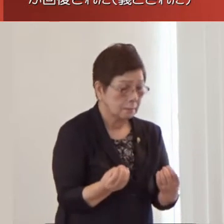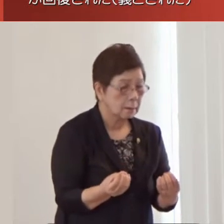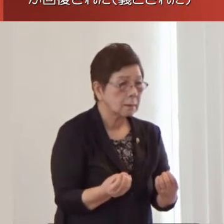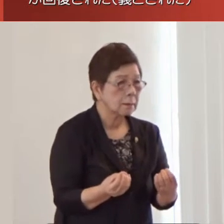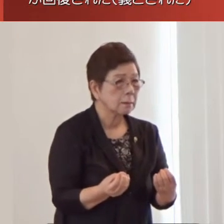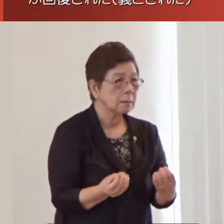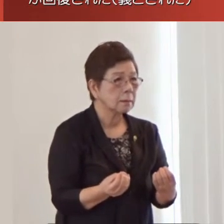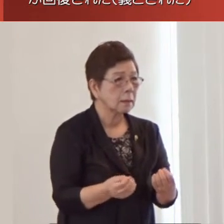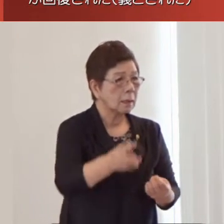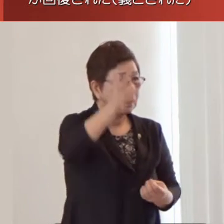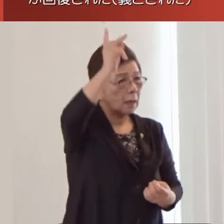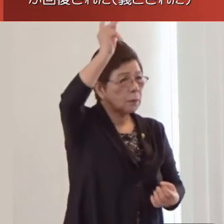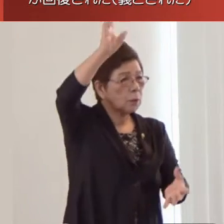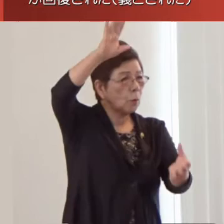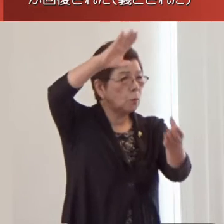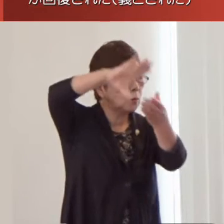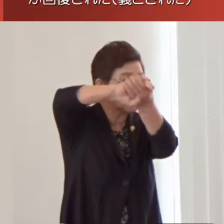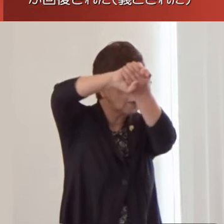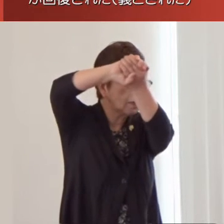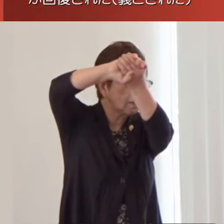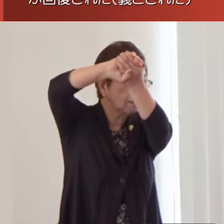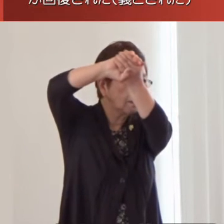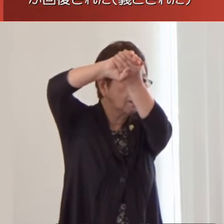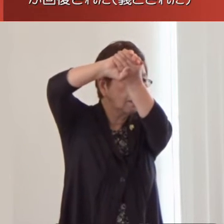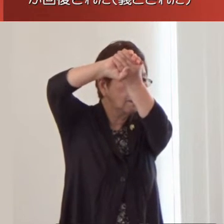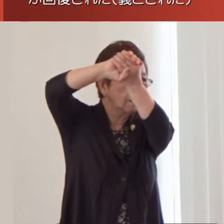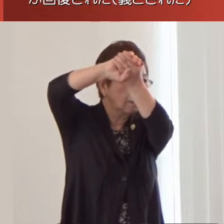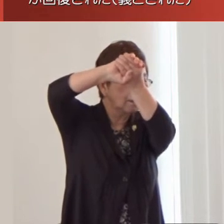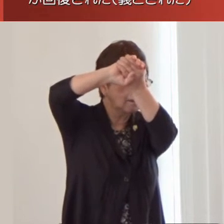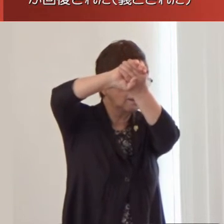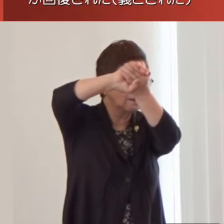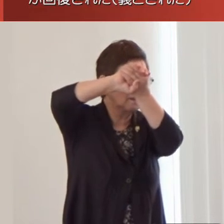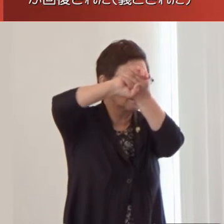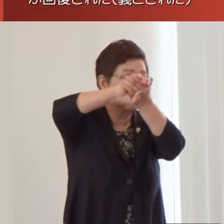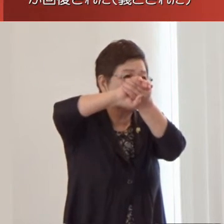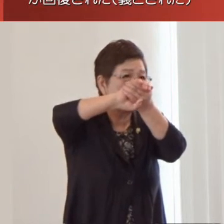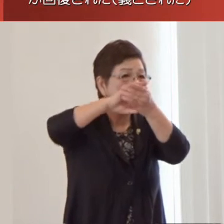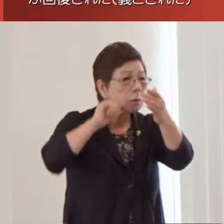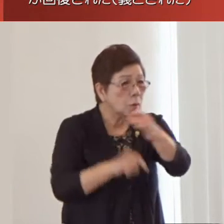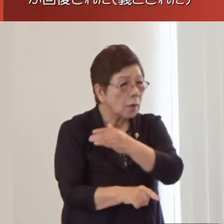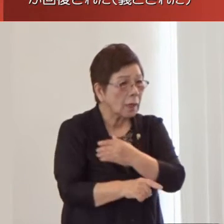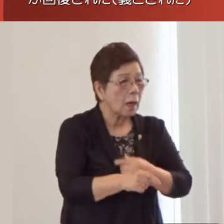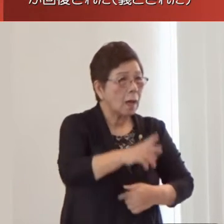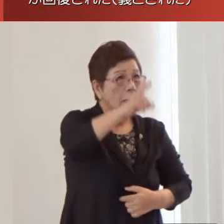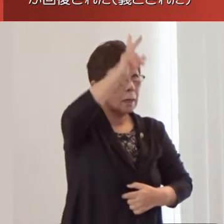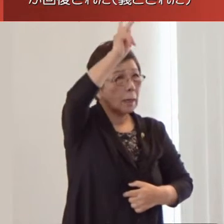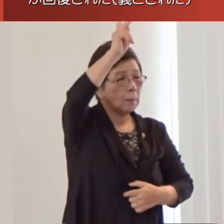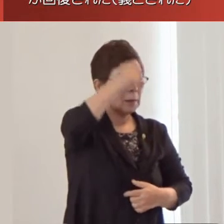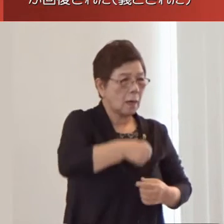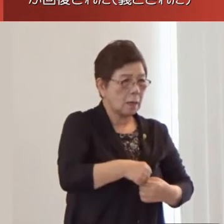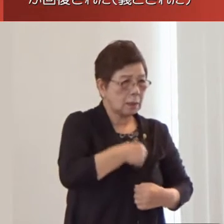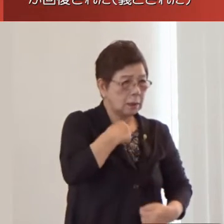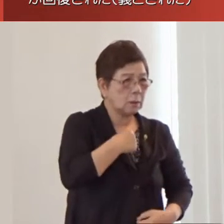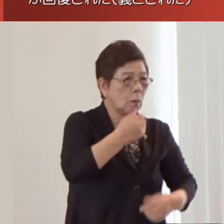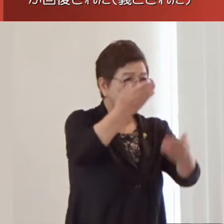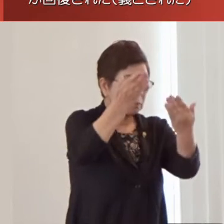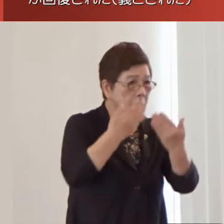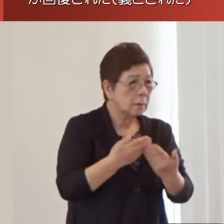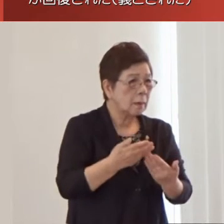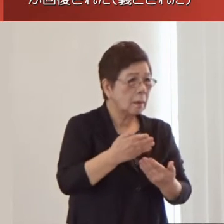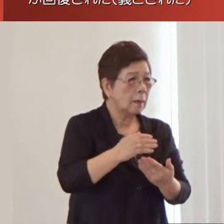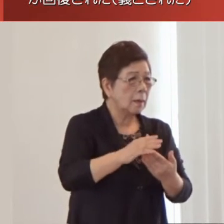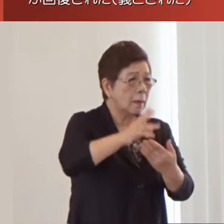可分に結ばれるということです。これが義とされるということですが、あくまでもこれは一方的なプレゼント